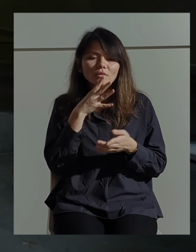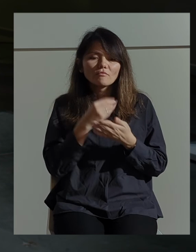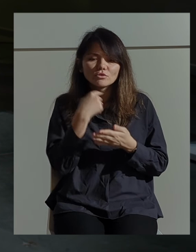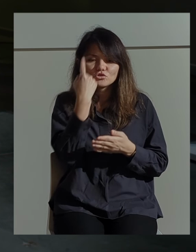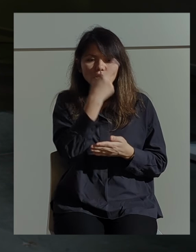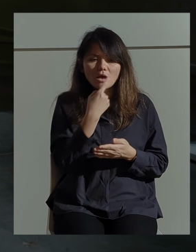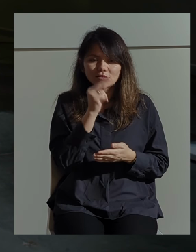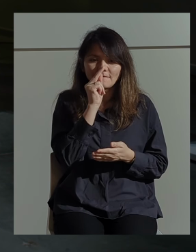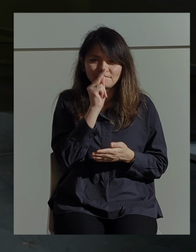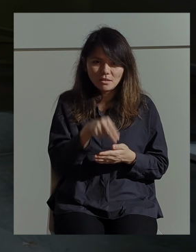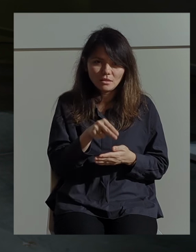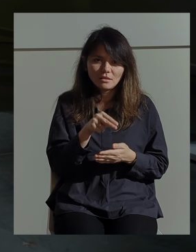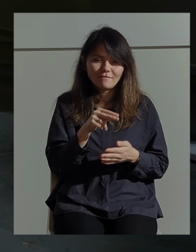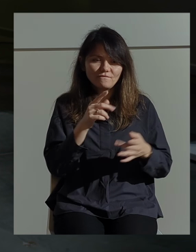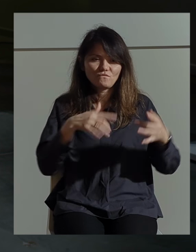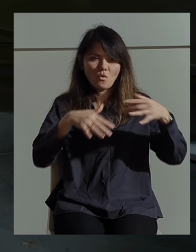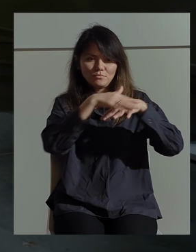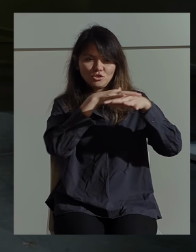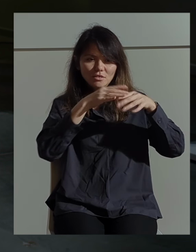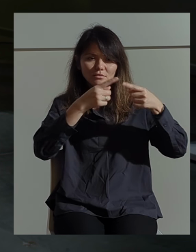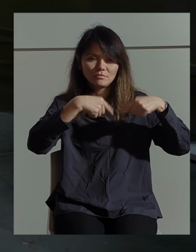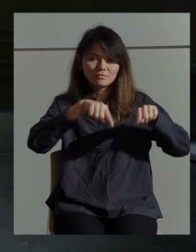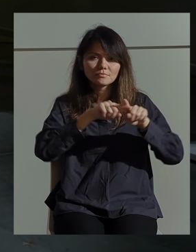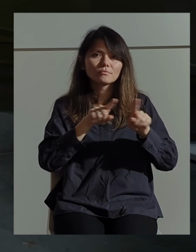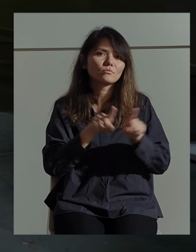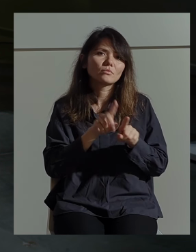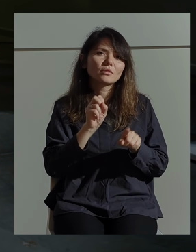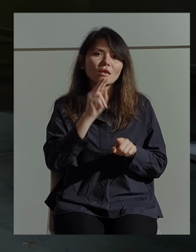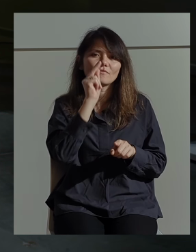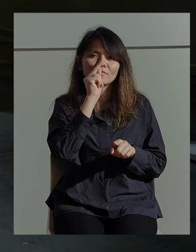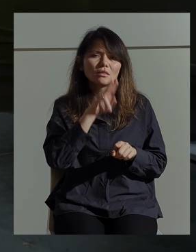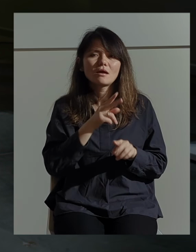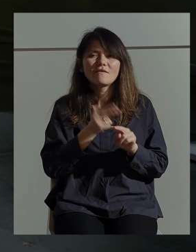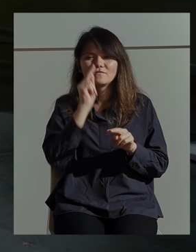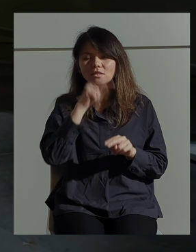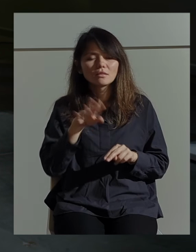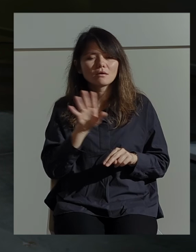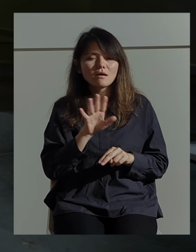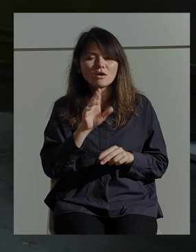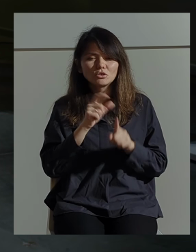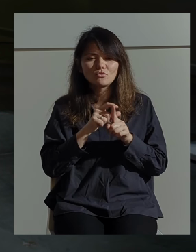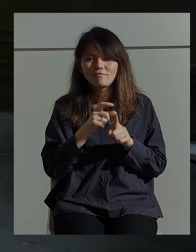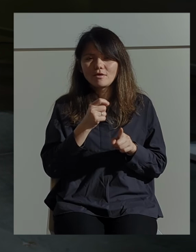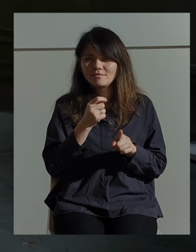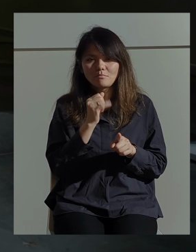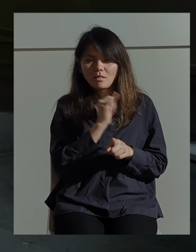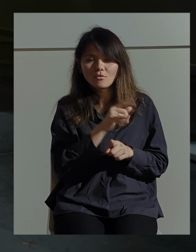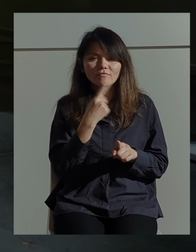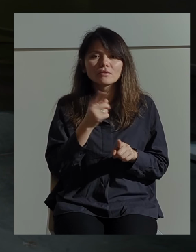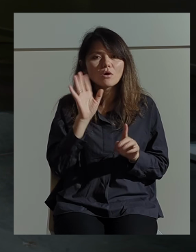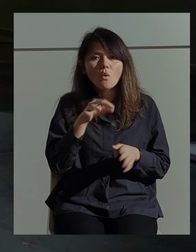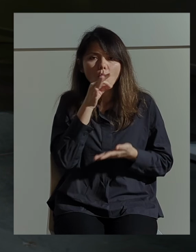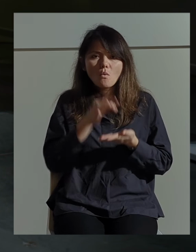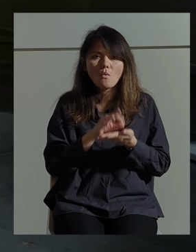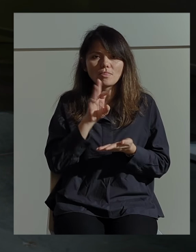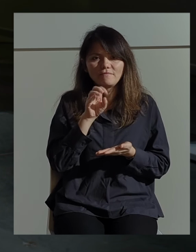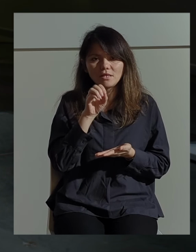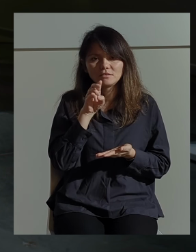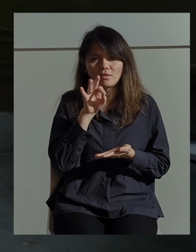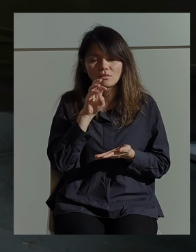в общественных институтов и скорее даже не вины Это плохое слово ответственности то есть а бюрократы